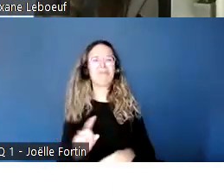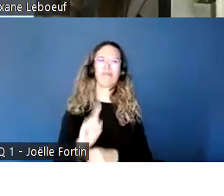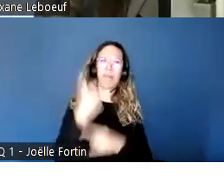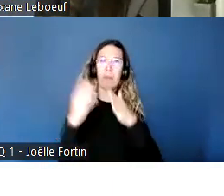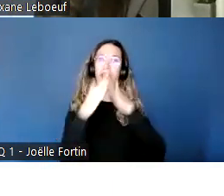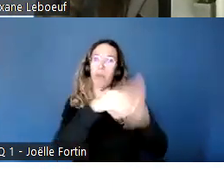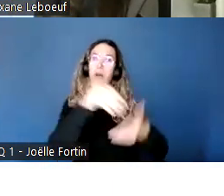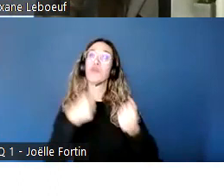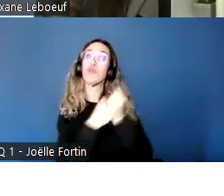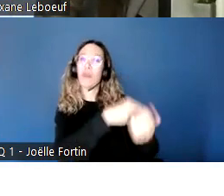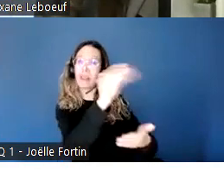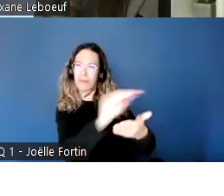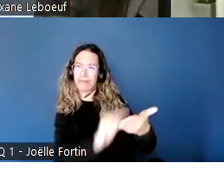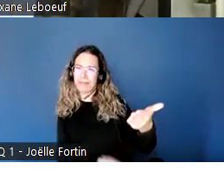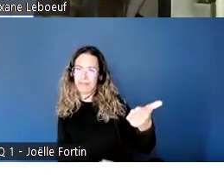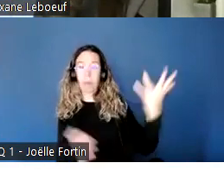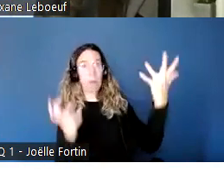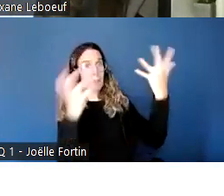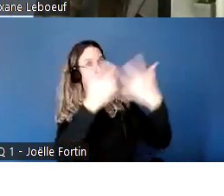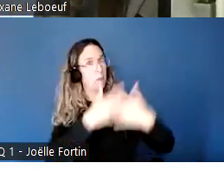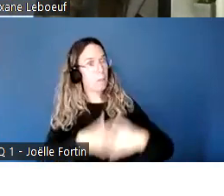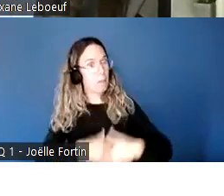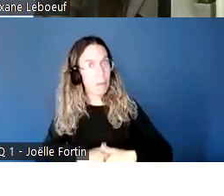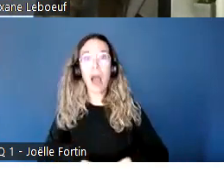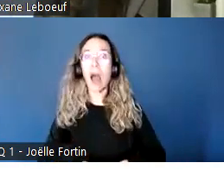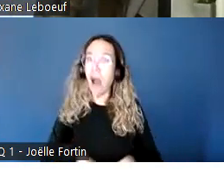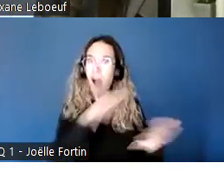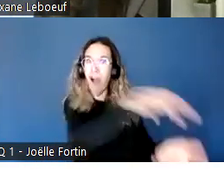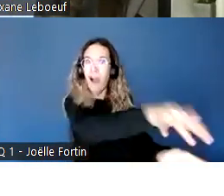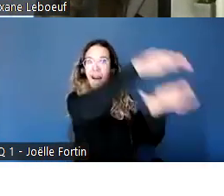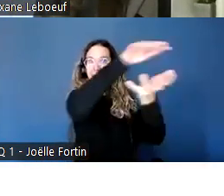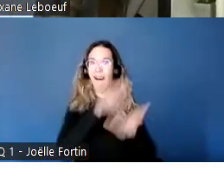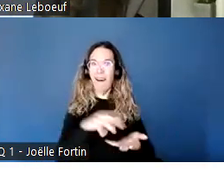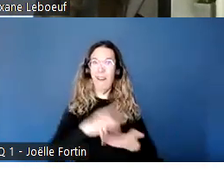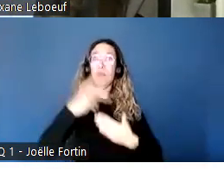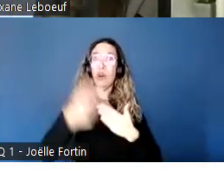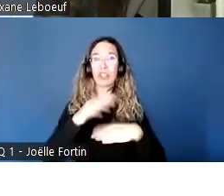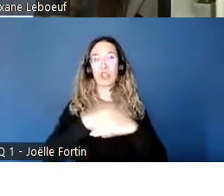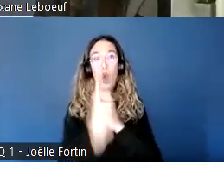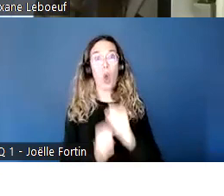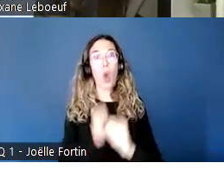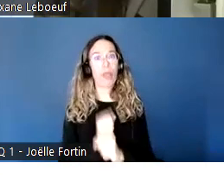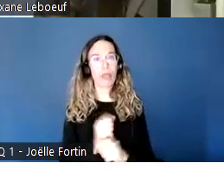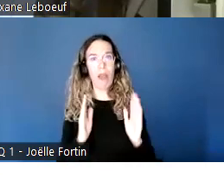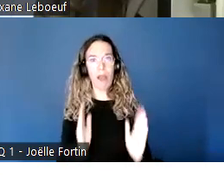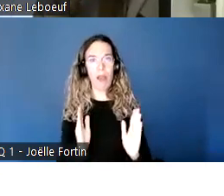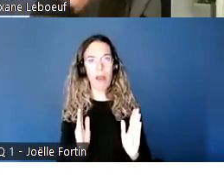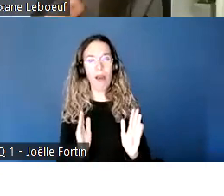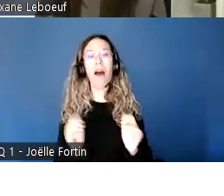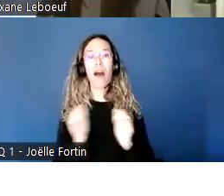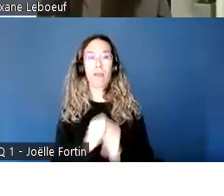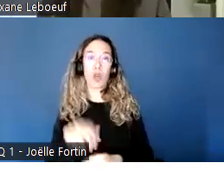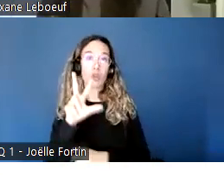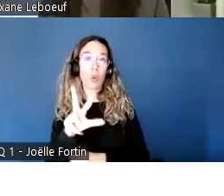demande de subvention. Tout a bien été. D'emblée, on est subventionné sur un projet d'1 an et on travaille avec